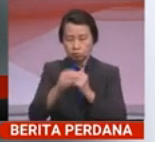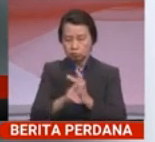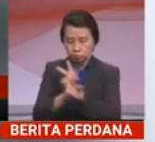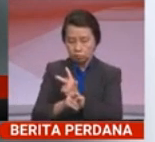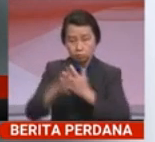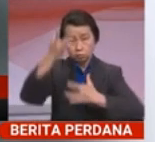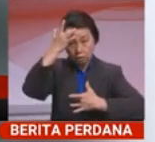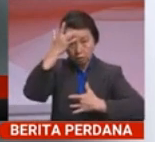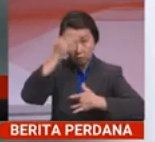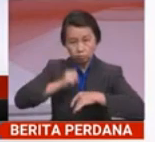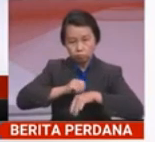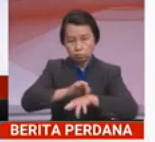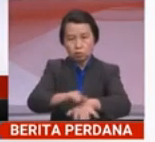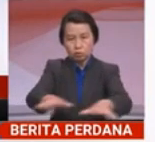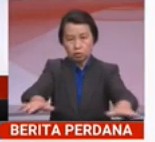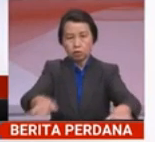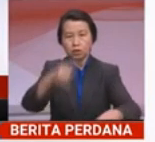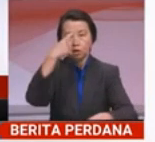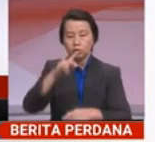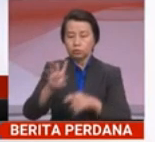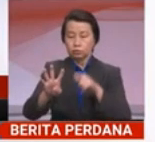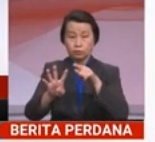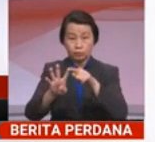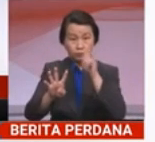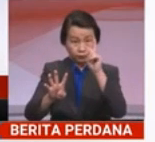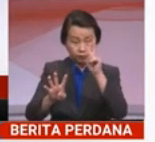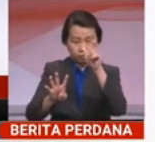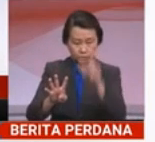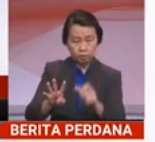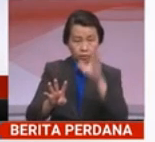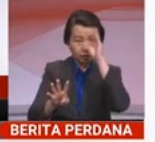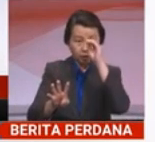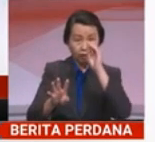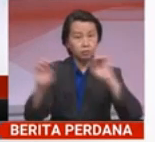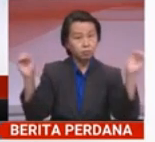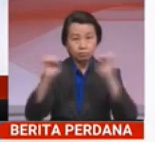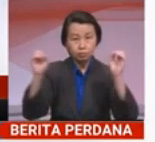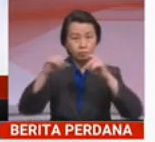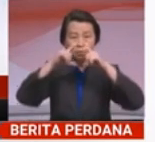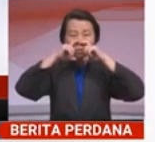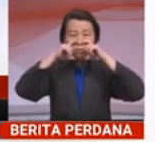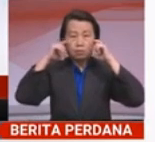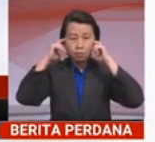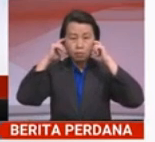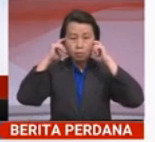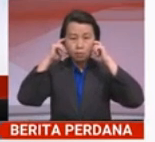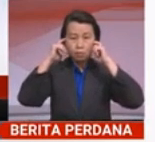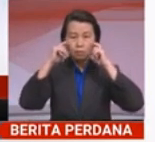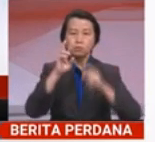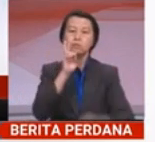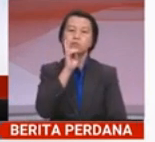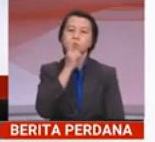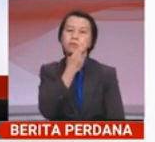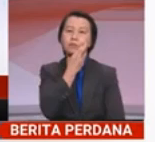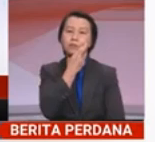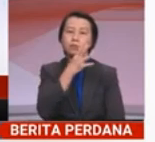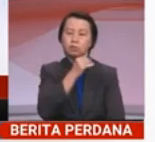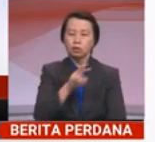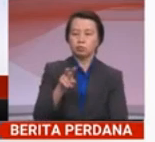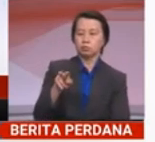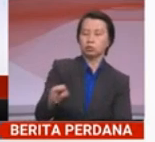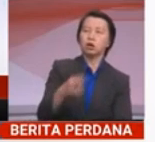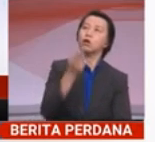Pengawalan Penyakit Berjangkit. Bagi kes pertama, seorang lelaki tidak memakai pelitup muka di hadapan sebuah restoran, malah